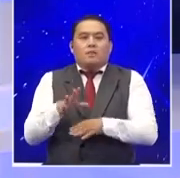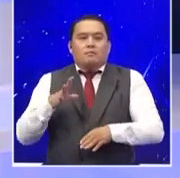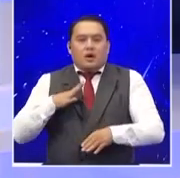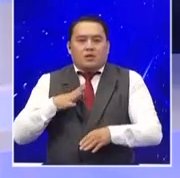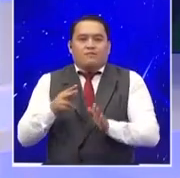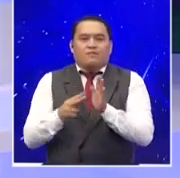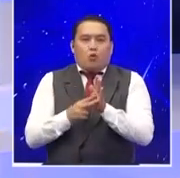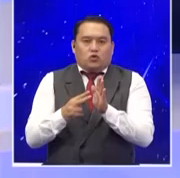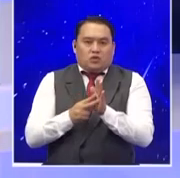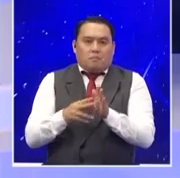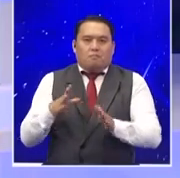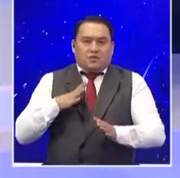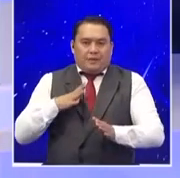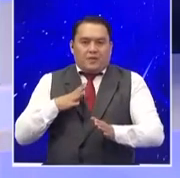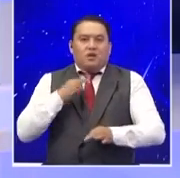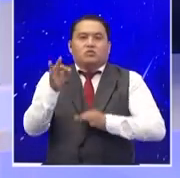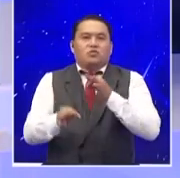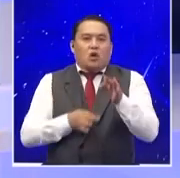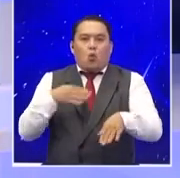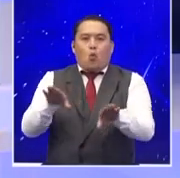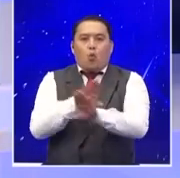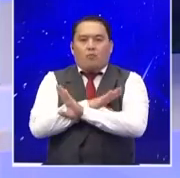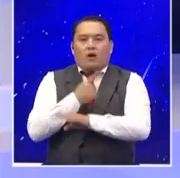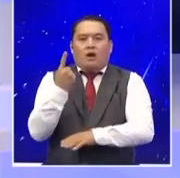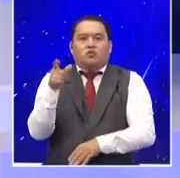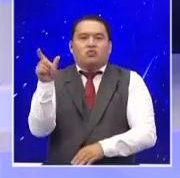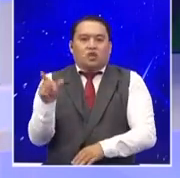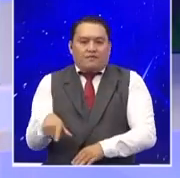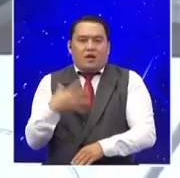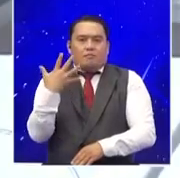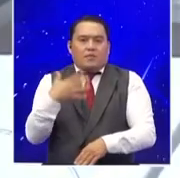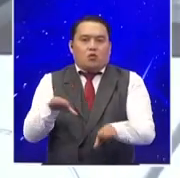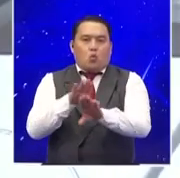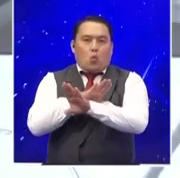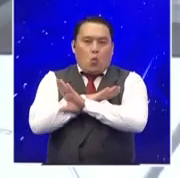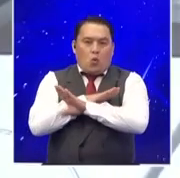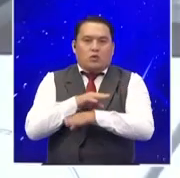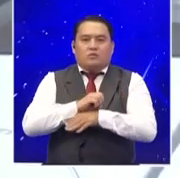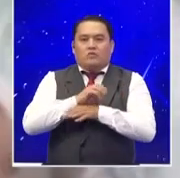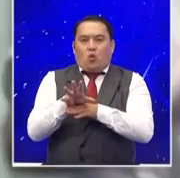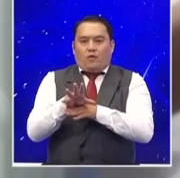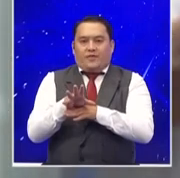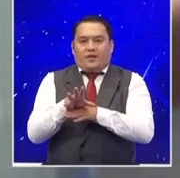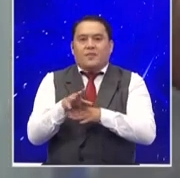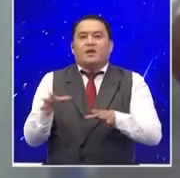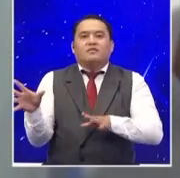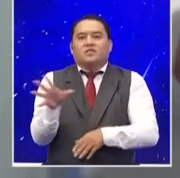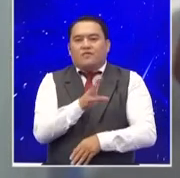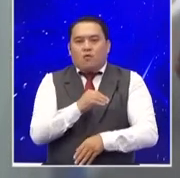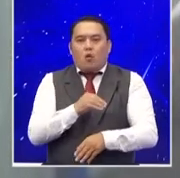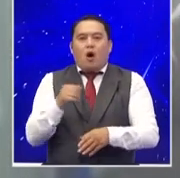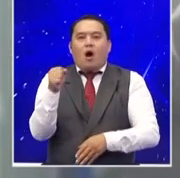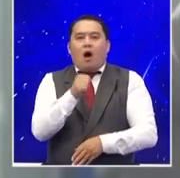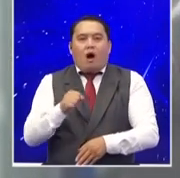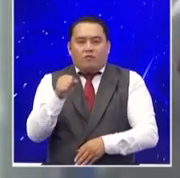их было 8, сообщает Минздрав. За сутки умер один пациент с пневмонией, пятеро скончались от подтвержденного COVID-19. Всего с